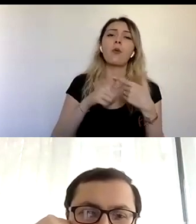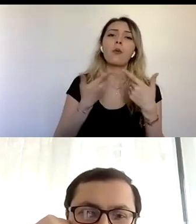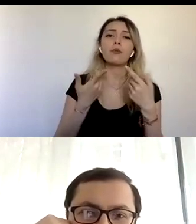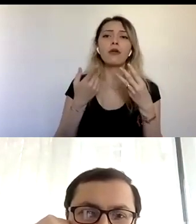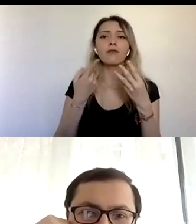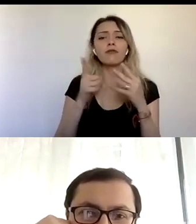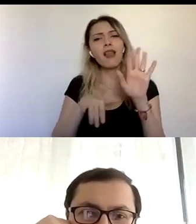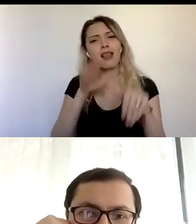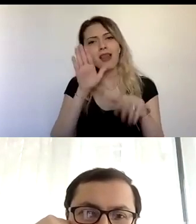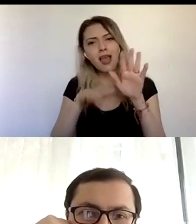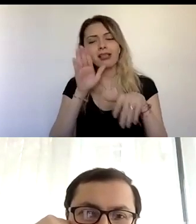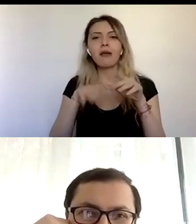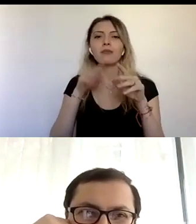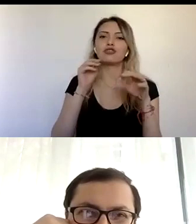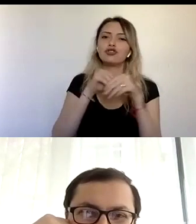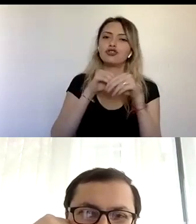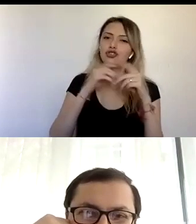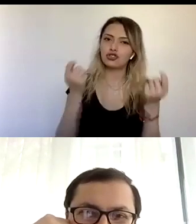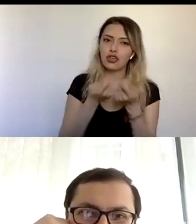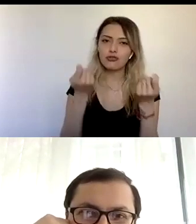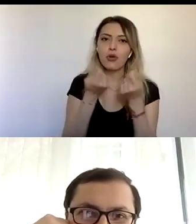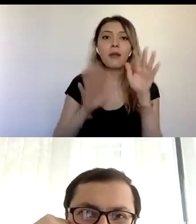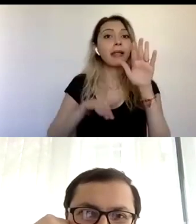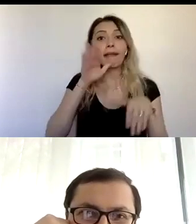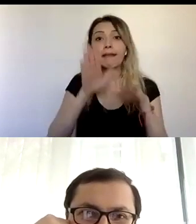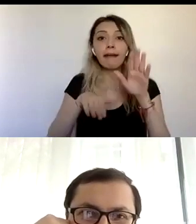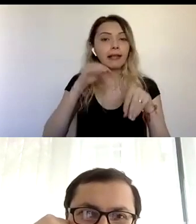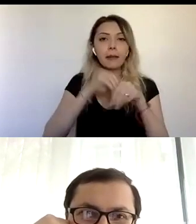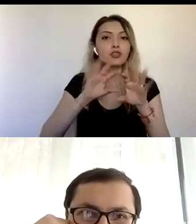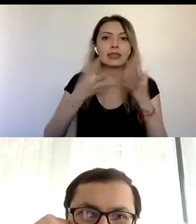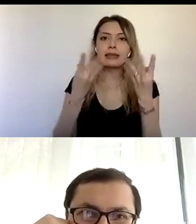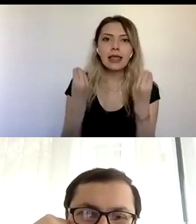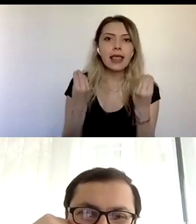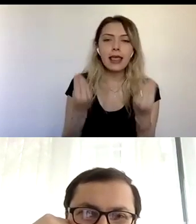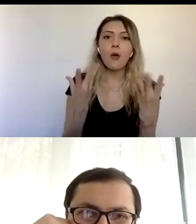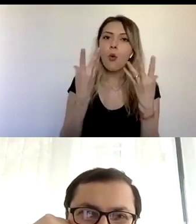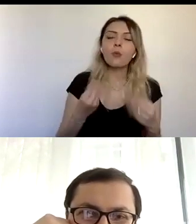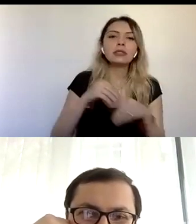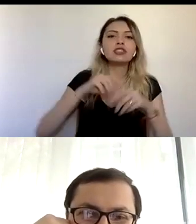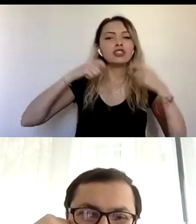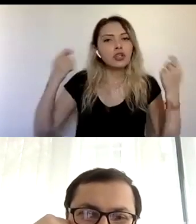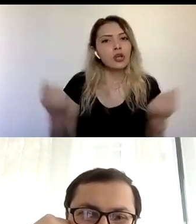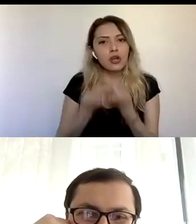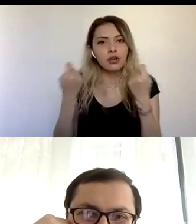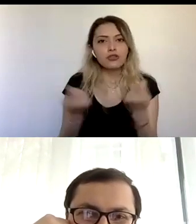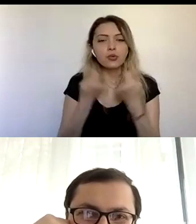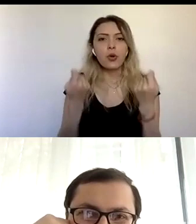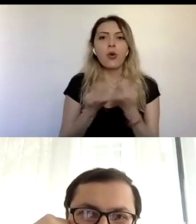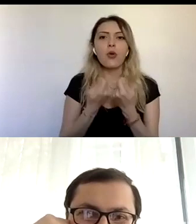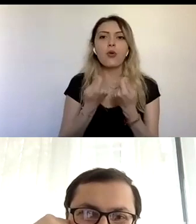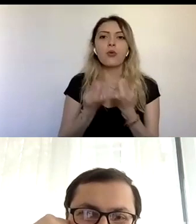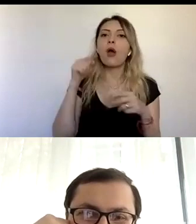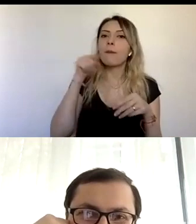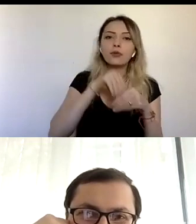reklam pratikleri nasıl iyileştirilebilir, çoğaltılabilir diye kafa yoruyorum. Takip edebileceğim örgüt, kurum, kaynak ve